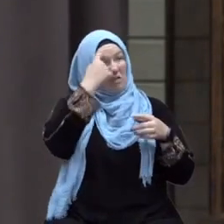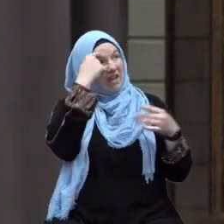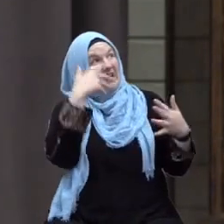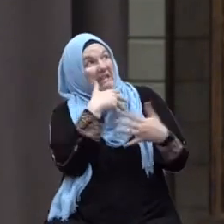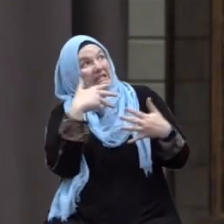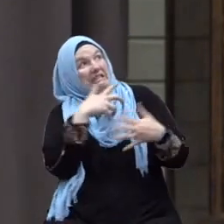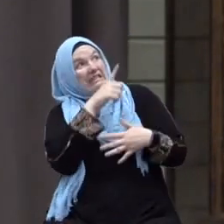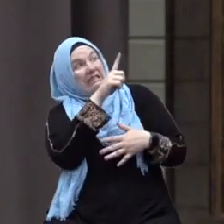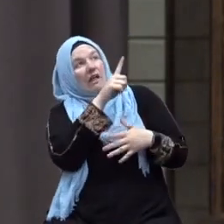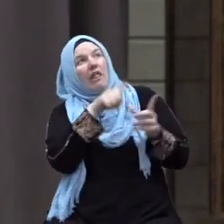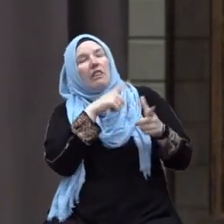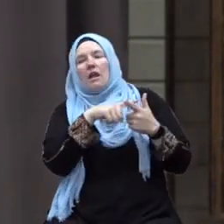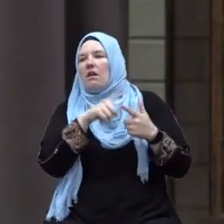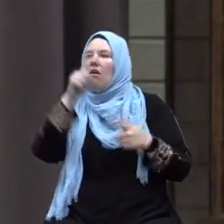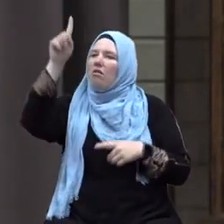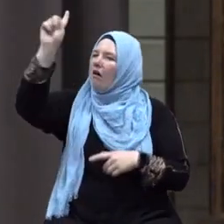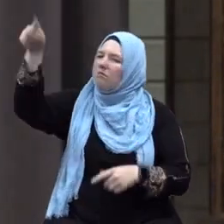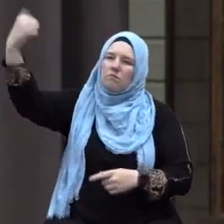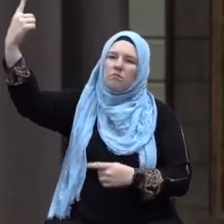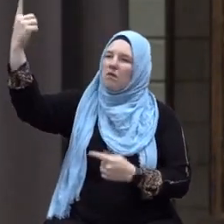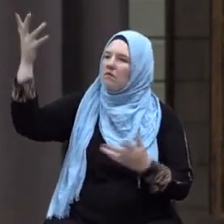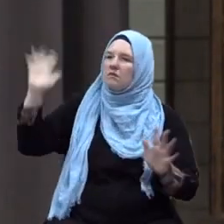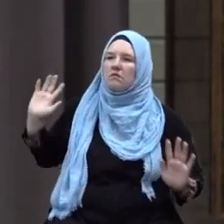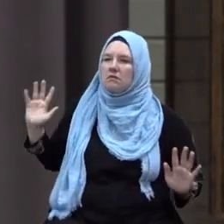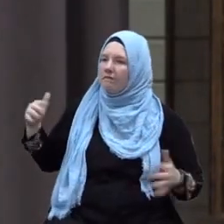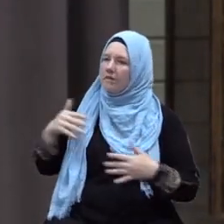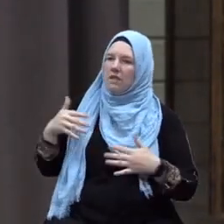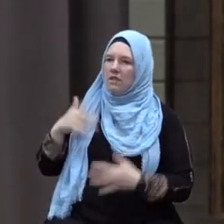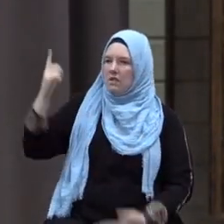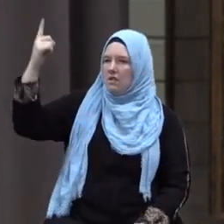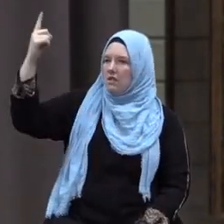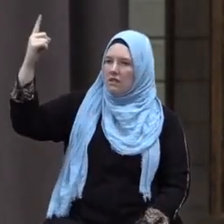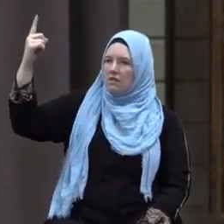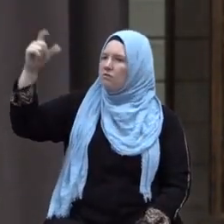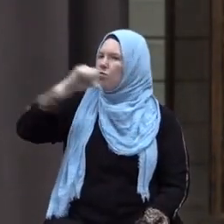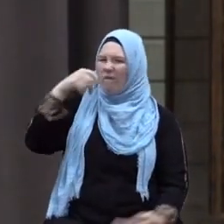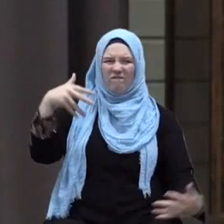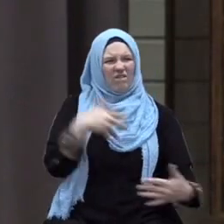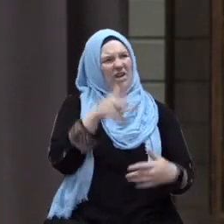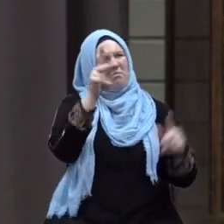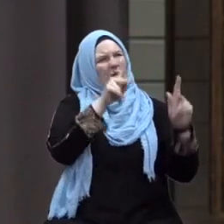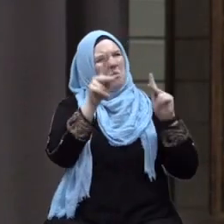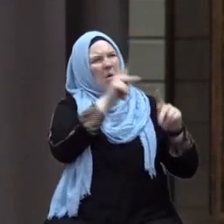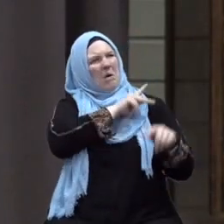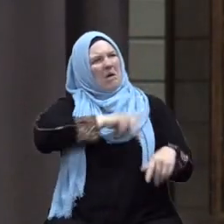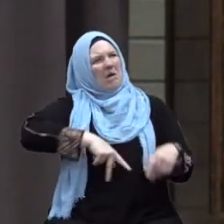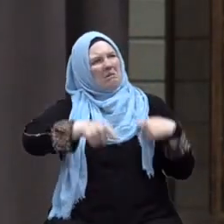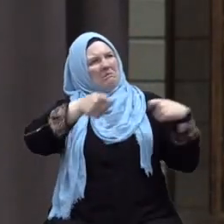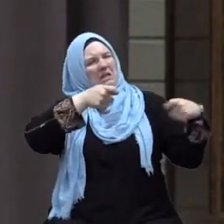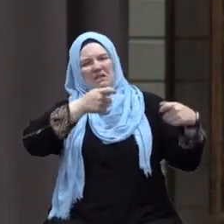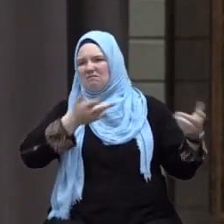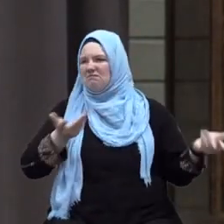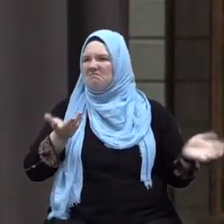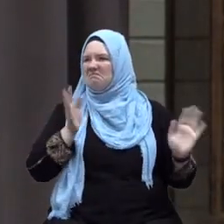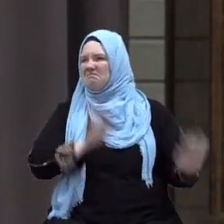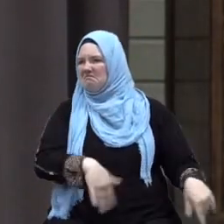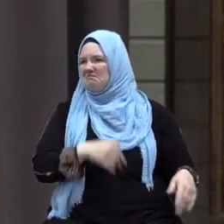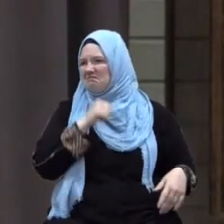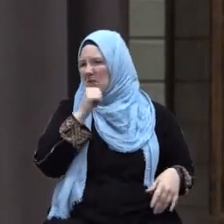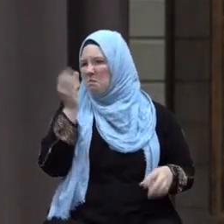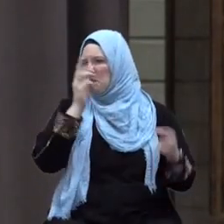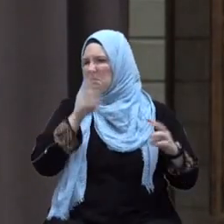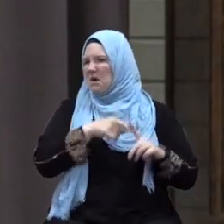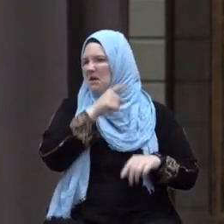you lose. مَنْ خَافَ غَيْرَ اللَّهِ خَوَّفَهُ اللَّهُ مِنْ كُلِّ شَيْءٍ. وَمَنْ